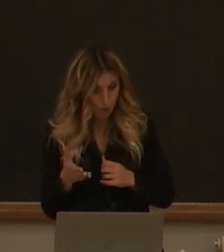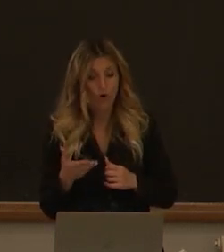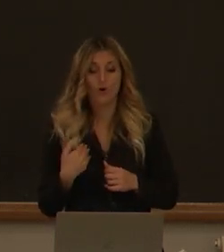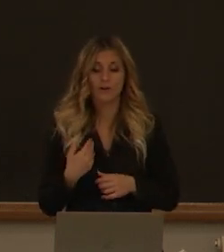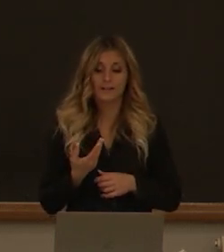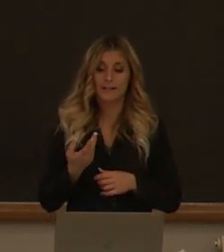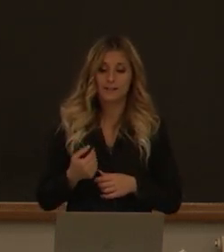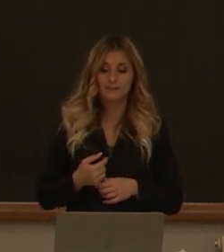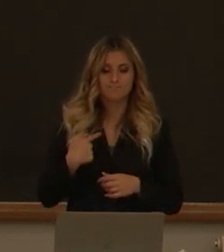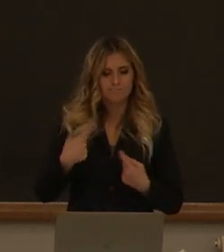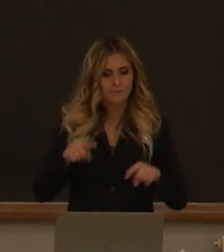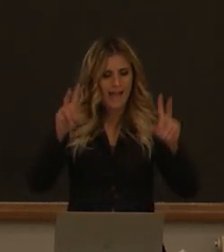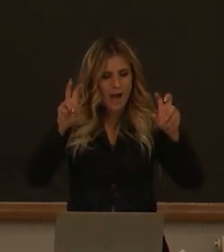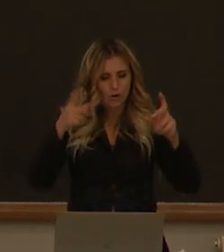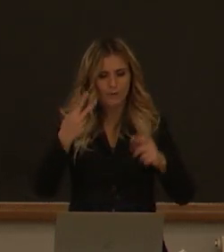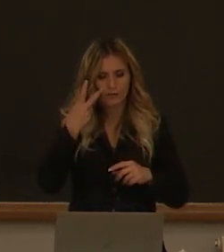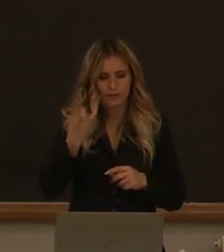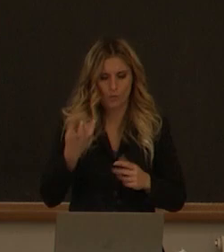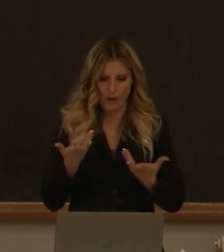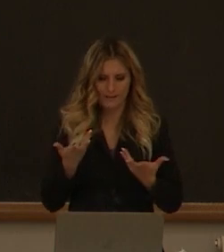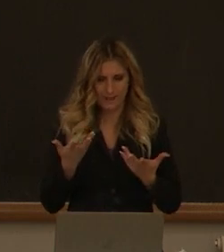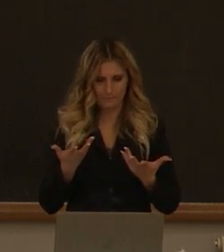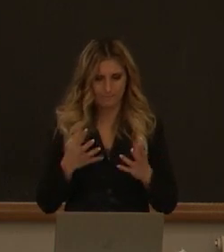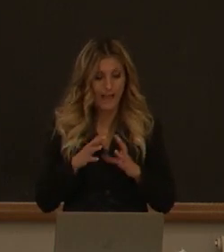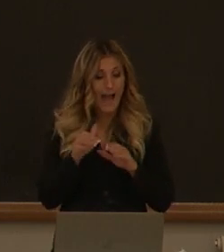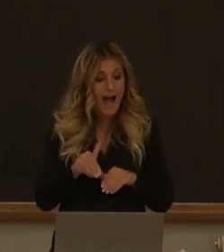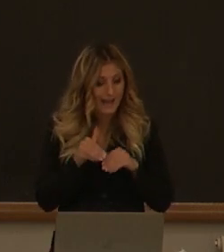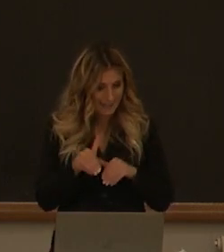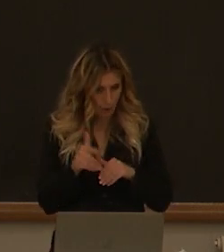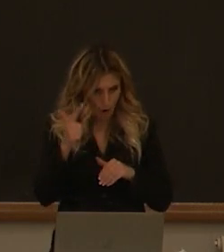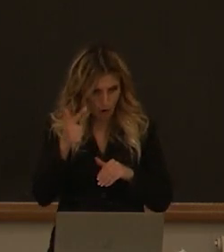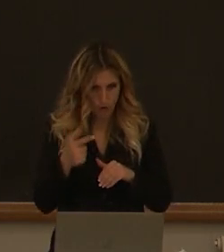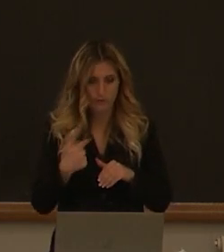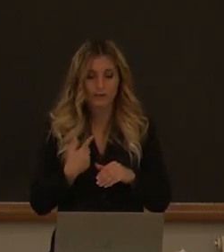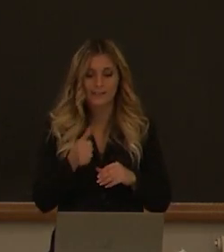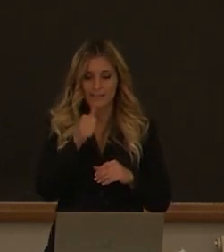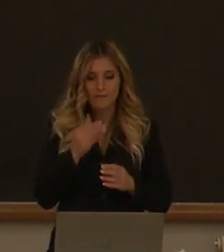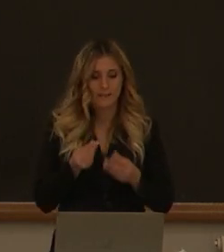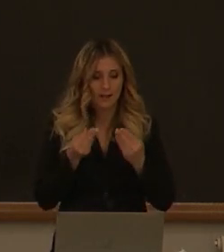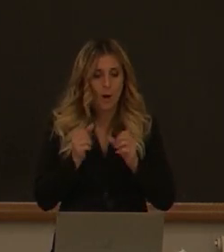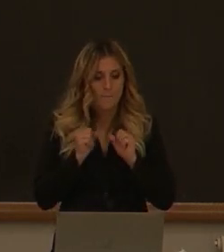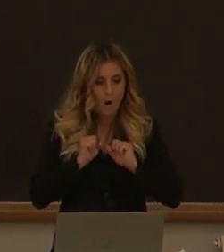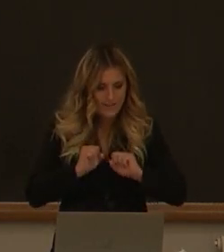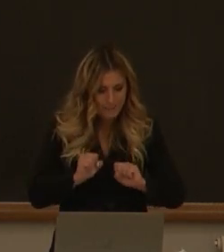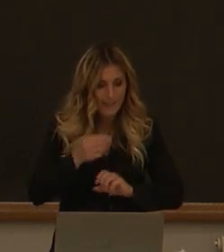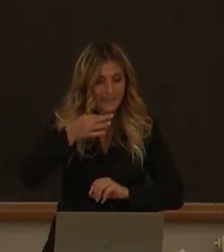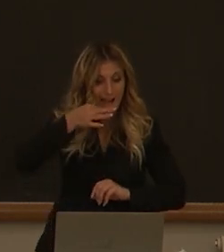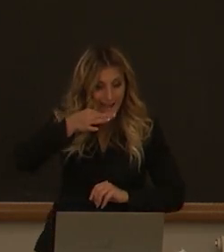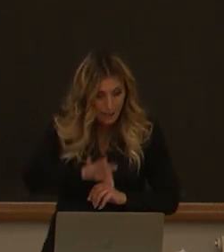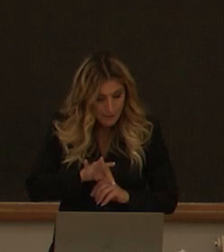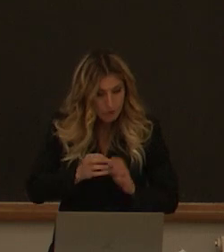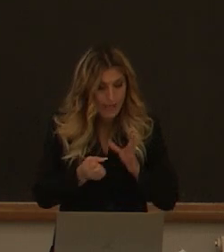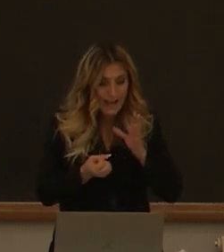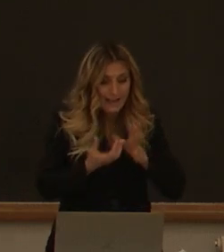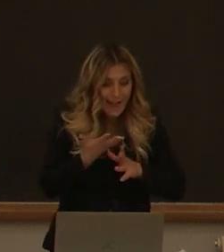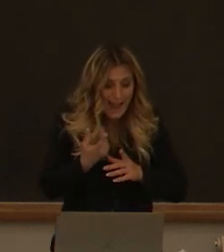tema per quanto riguarda il settore agricolo è proprio nella possibilità, nella capacità di creare le condizioni perché i